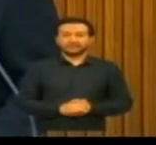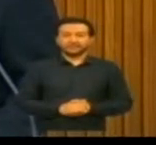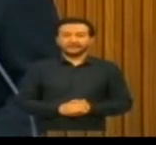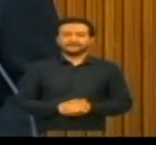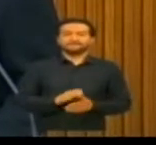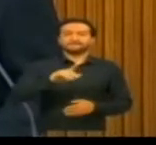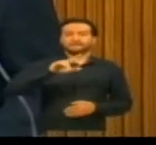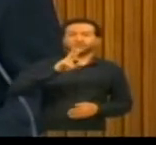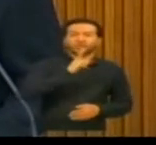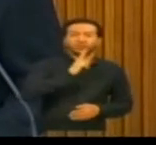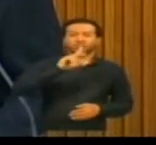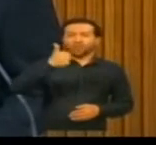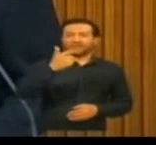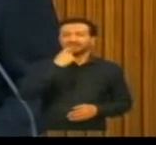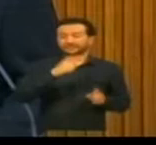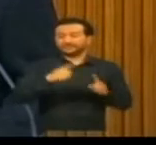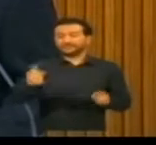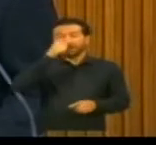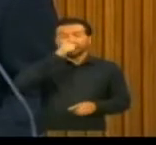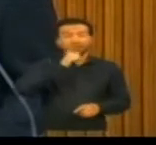son 16 yılda